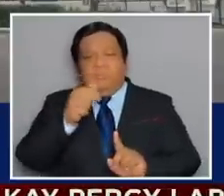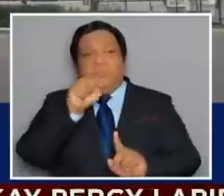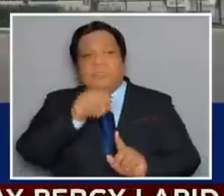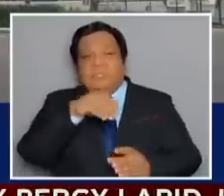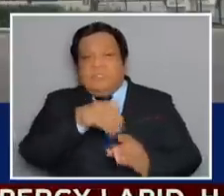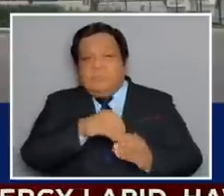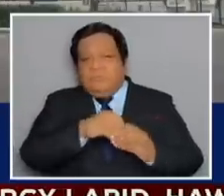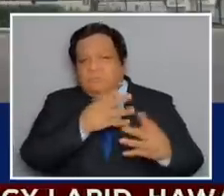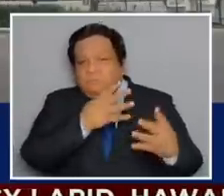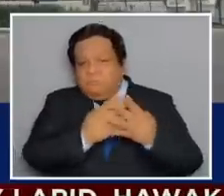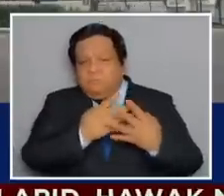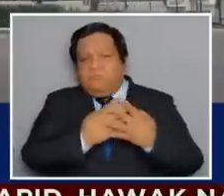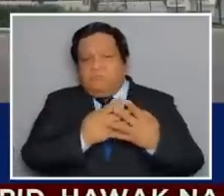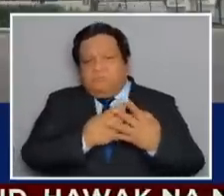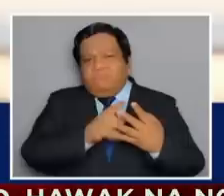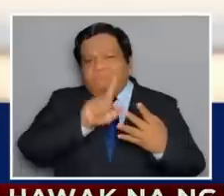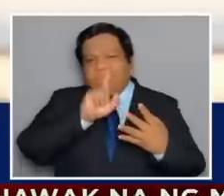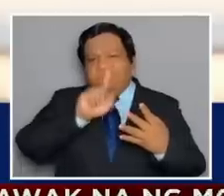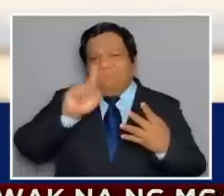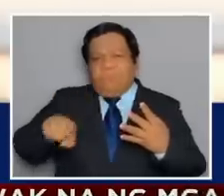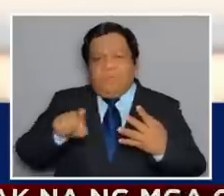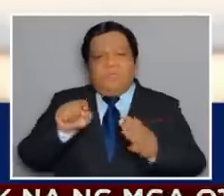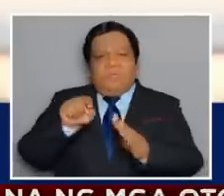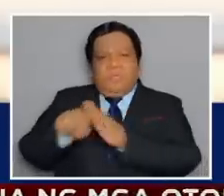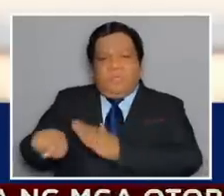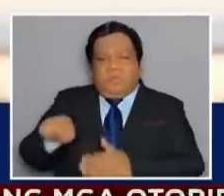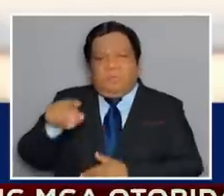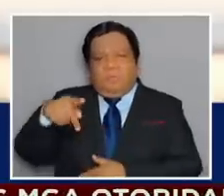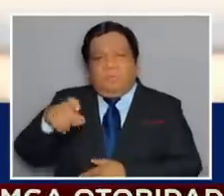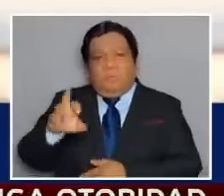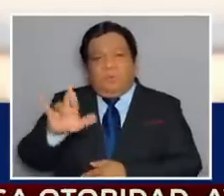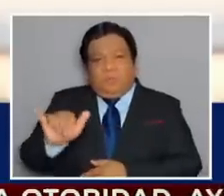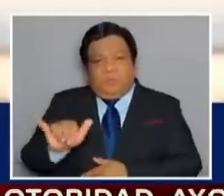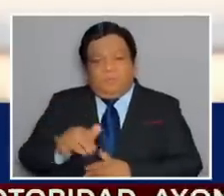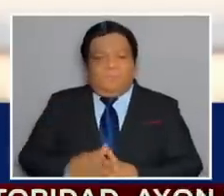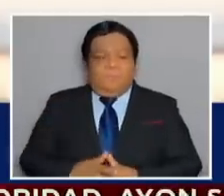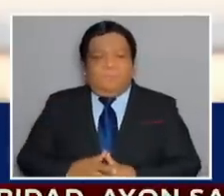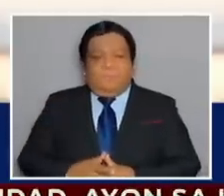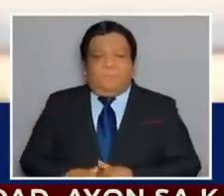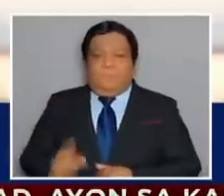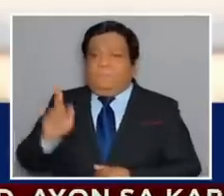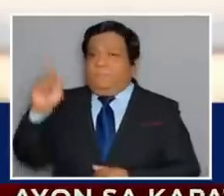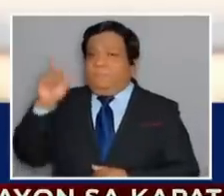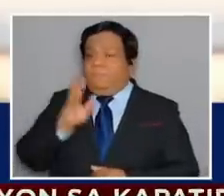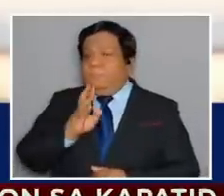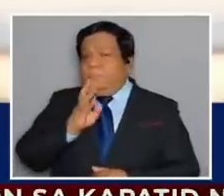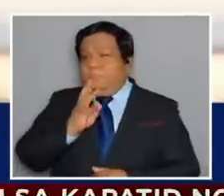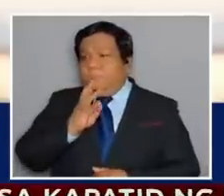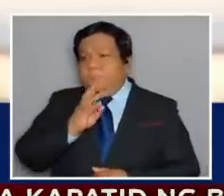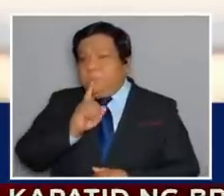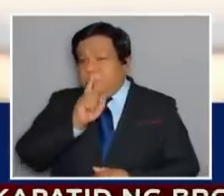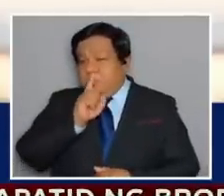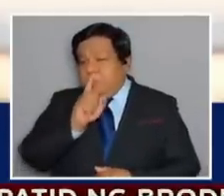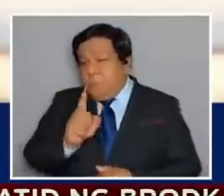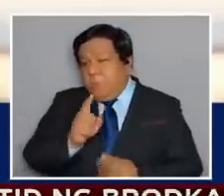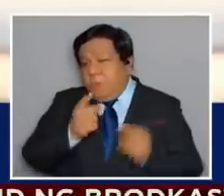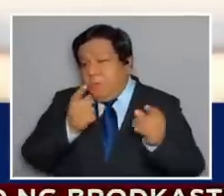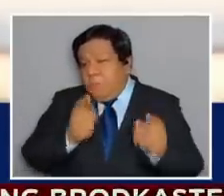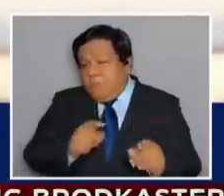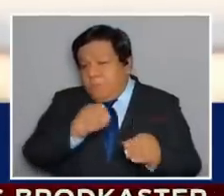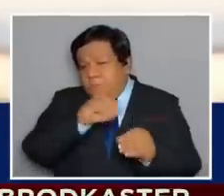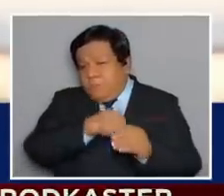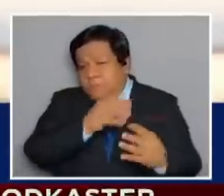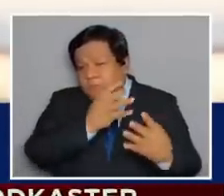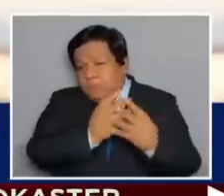na ipapatay si Lapid. Hindi naman tayo magtataka sapagkat yung mga nangyari sa loob ng bilibid ay sa ilalim ng pamumuno ni